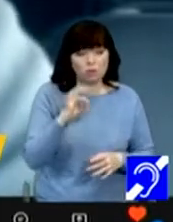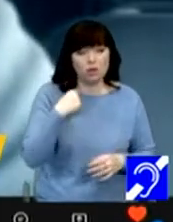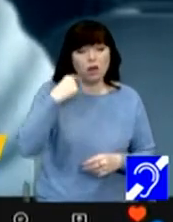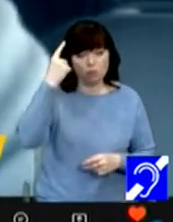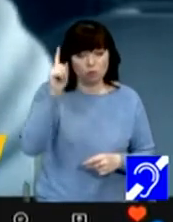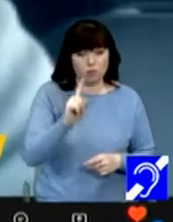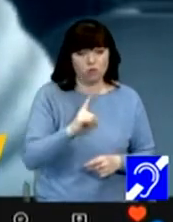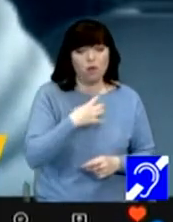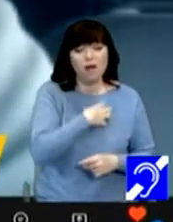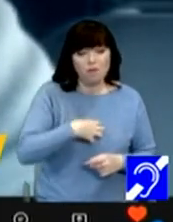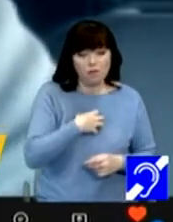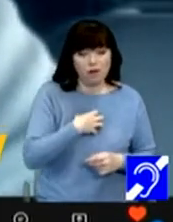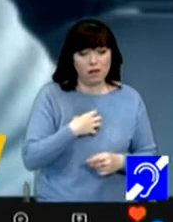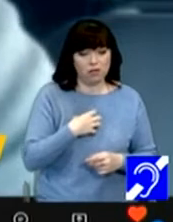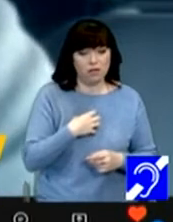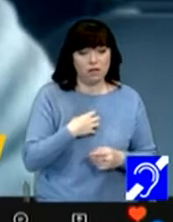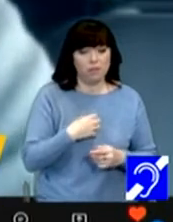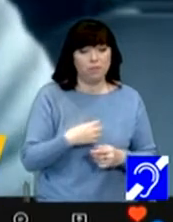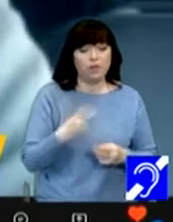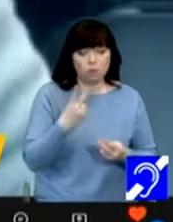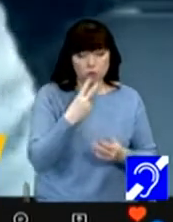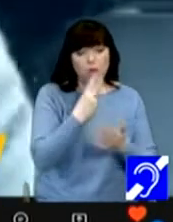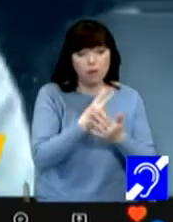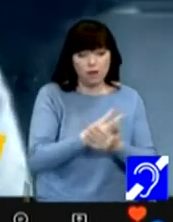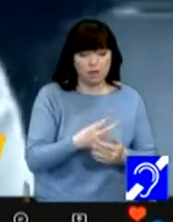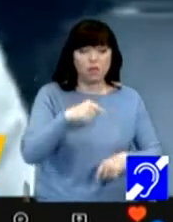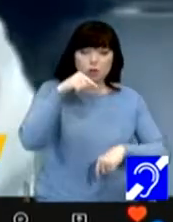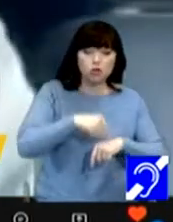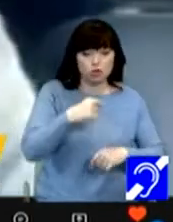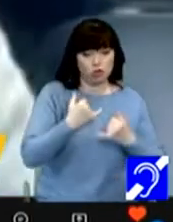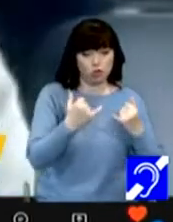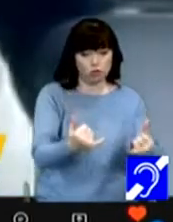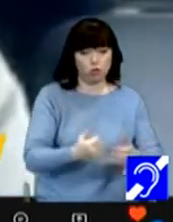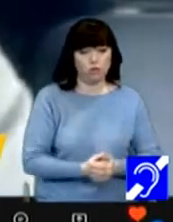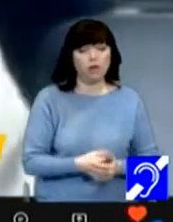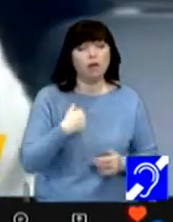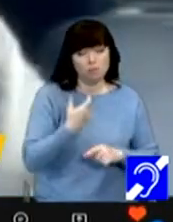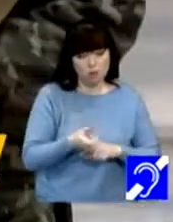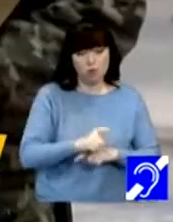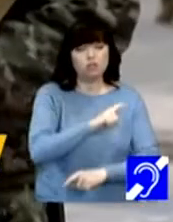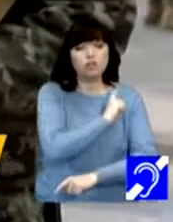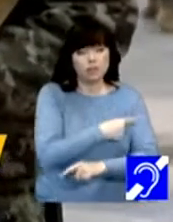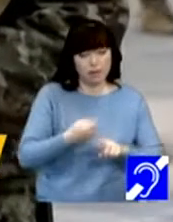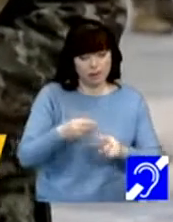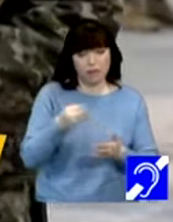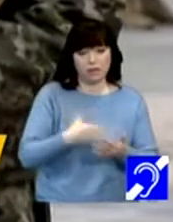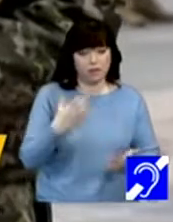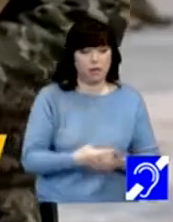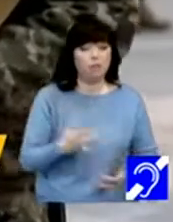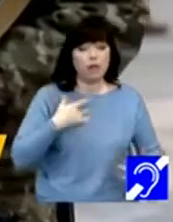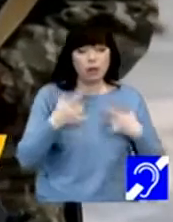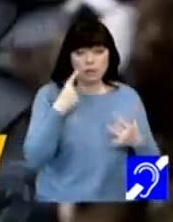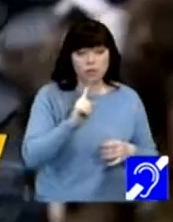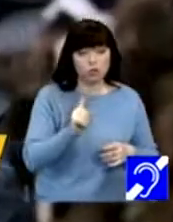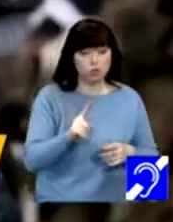что важно, что сейчас проявить сострадание, и мы в долгу не останемся, мы очень сильно это ценим. Артистul spune că, deși